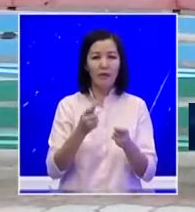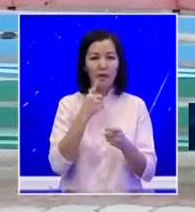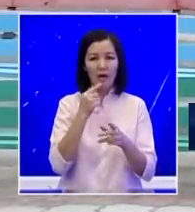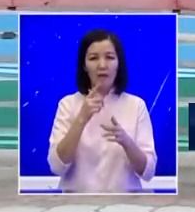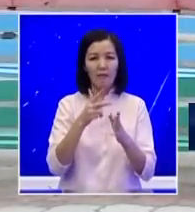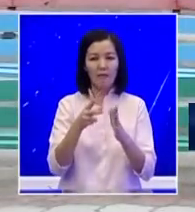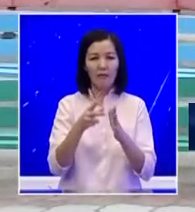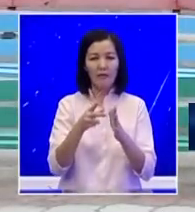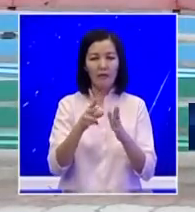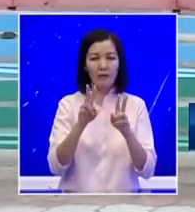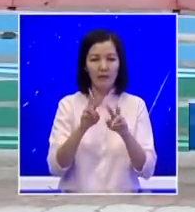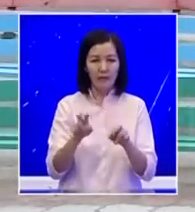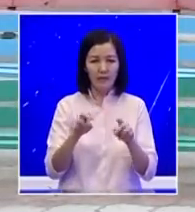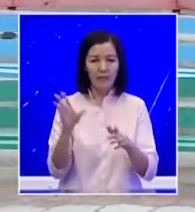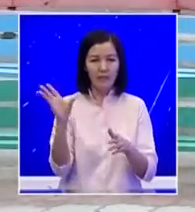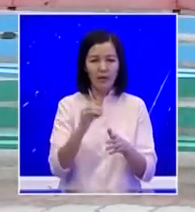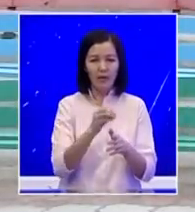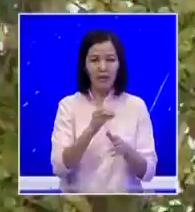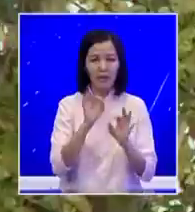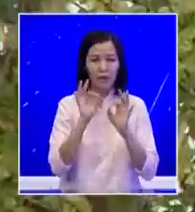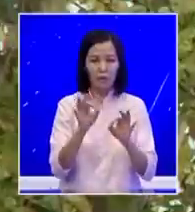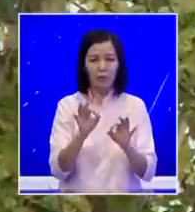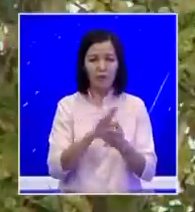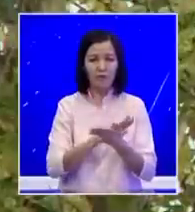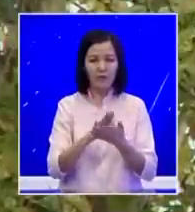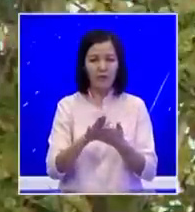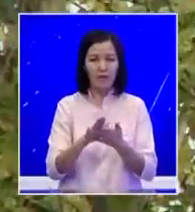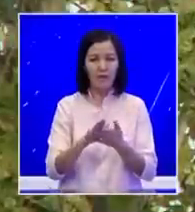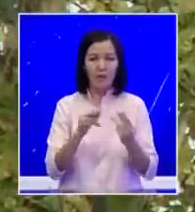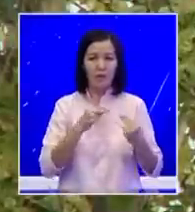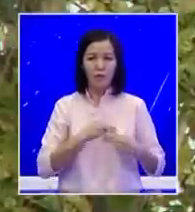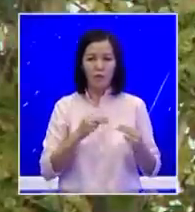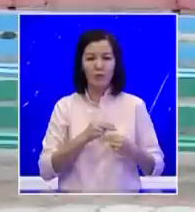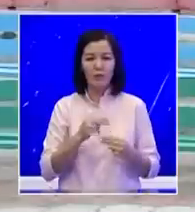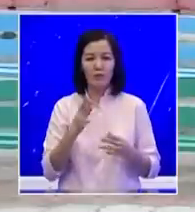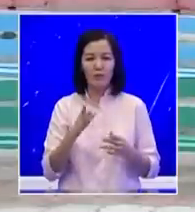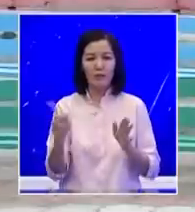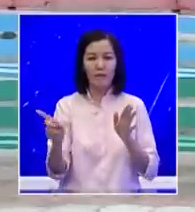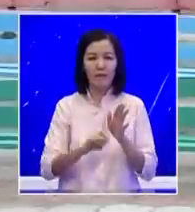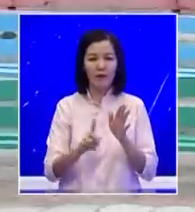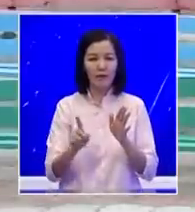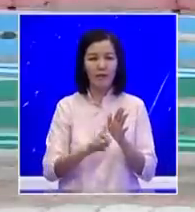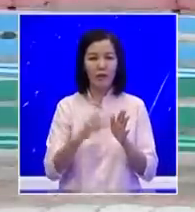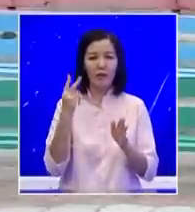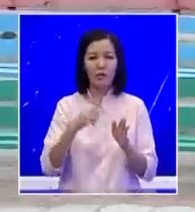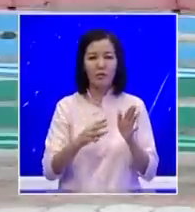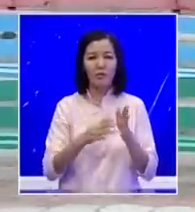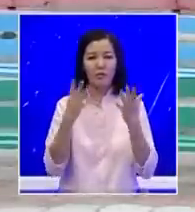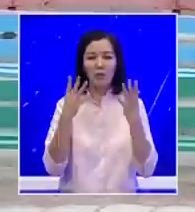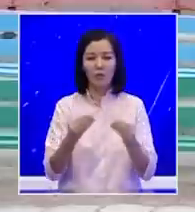тексерілді. Бәрі жақсы болып шықты. Рахмет. Ол жақта жұмыс істегенімізде бізде уақытымен метод 28